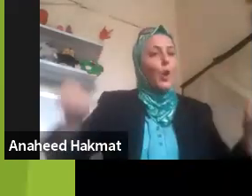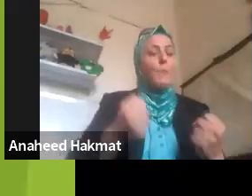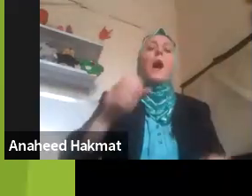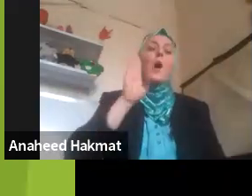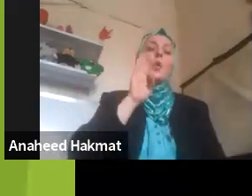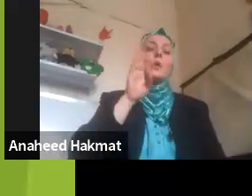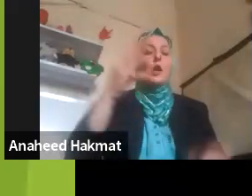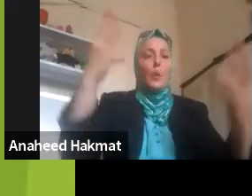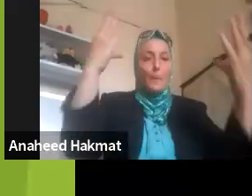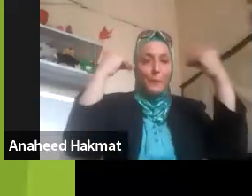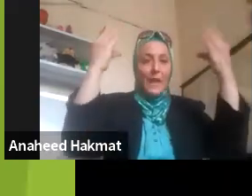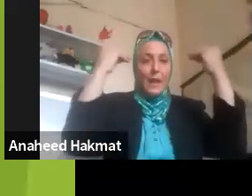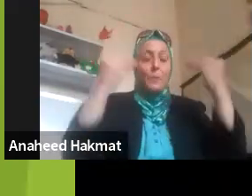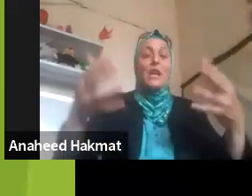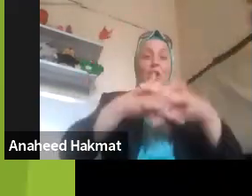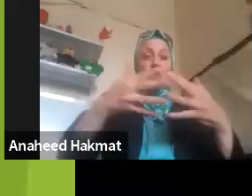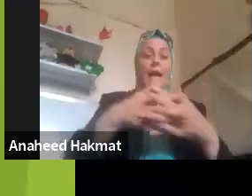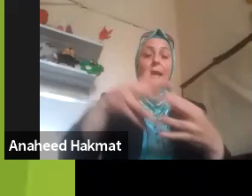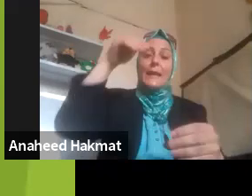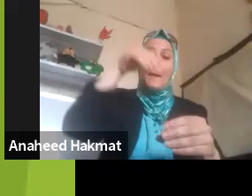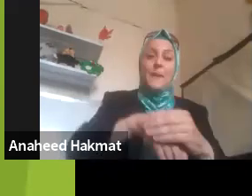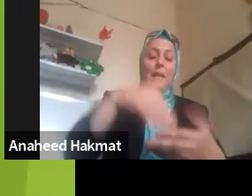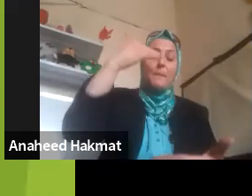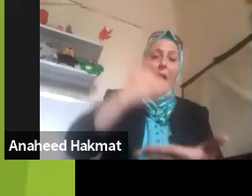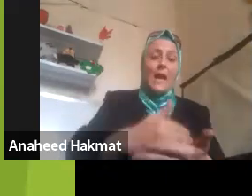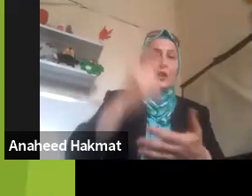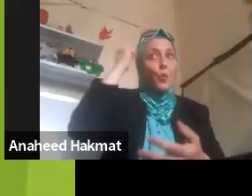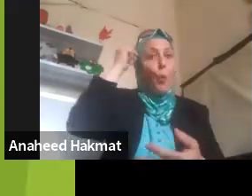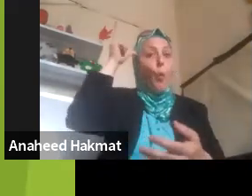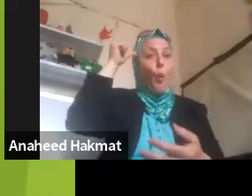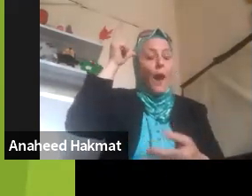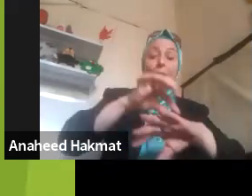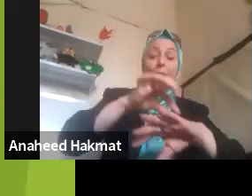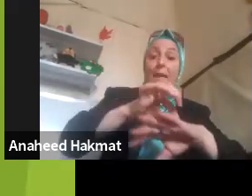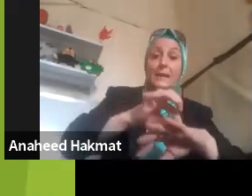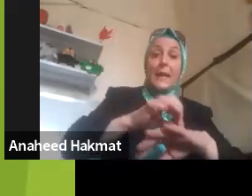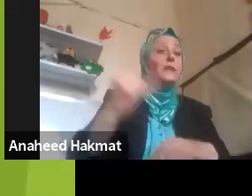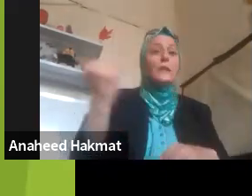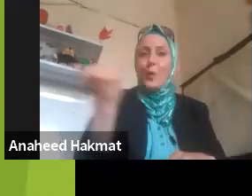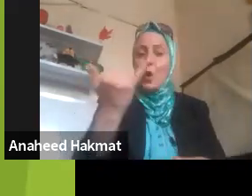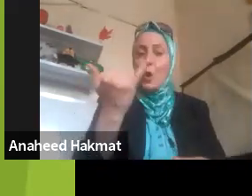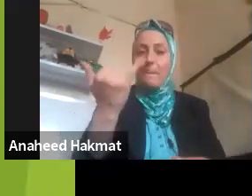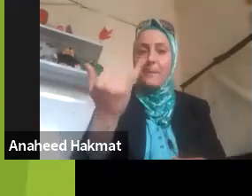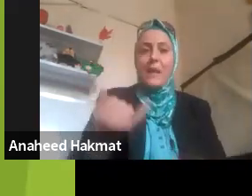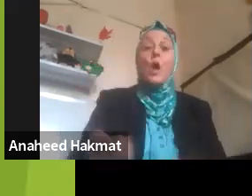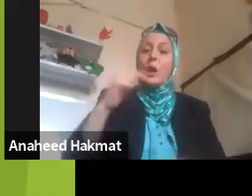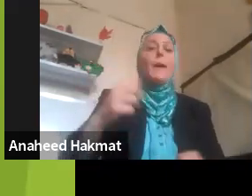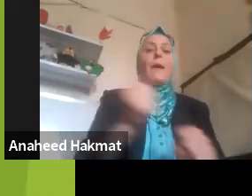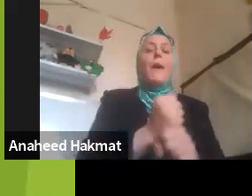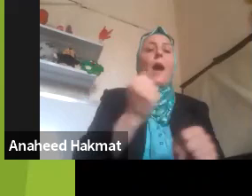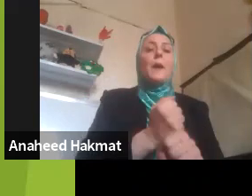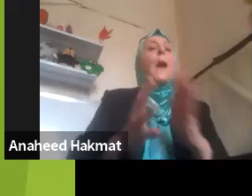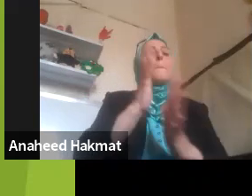الشراكة هي ضمن حاجة وفهم ووعي الناس لضرورتها وأهميتها ودورها في استعادة